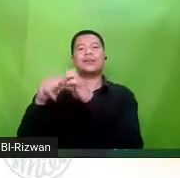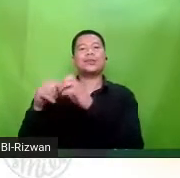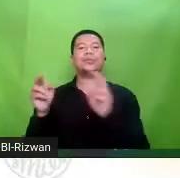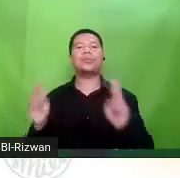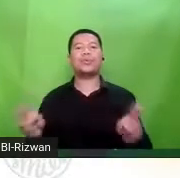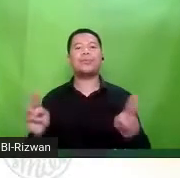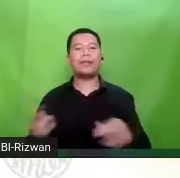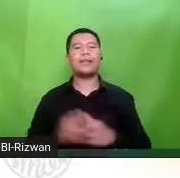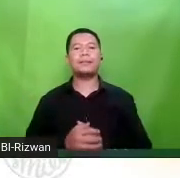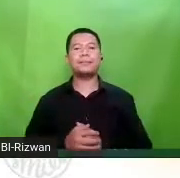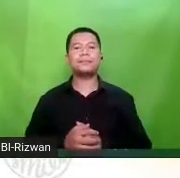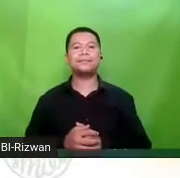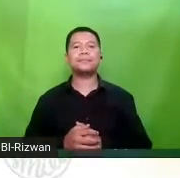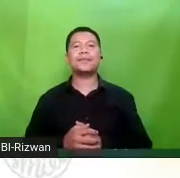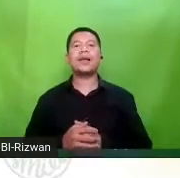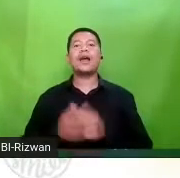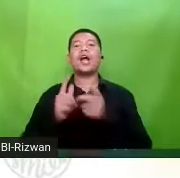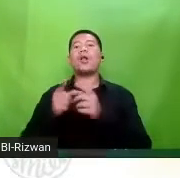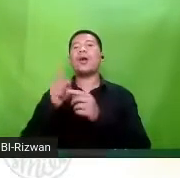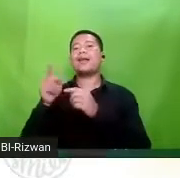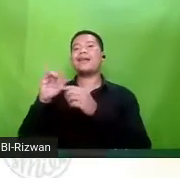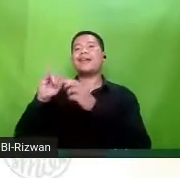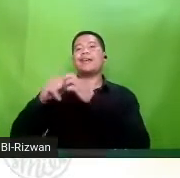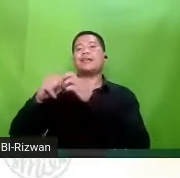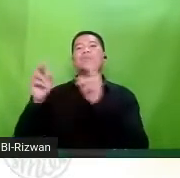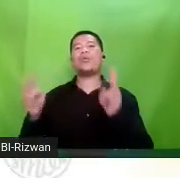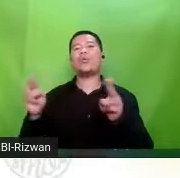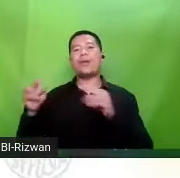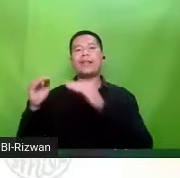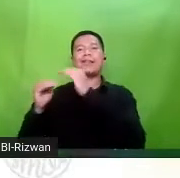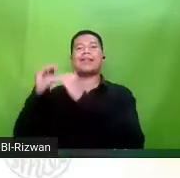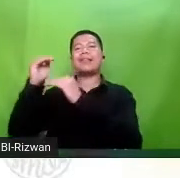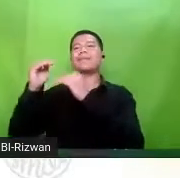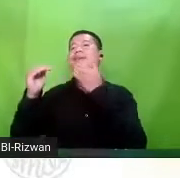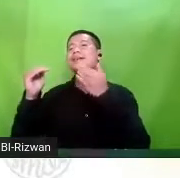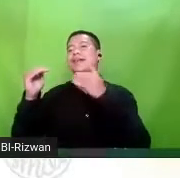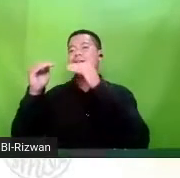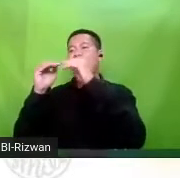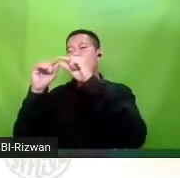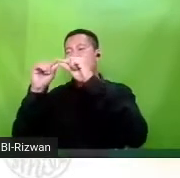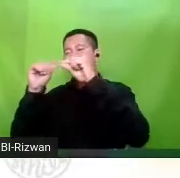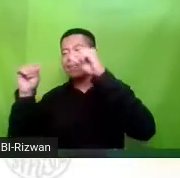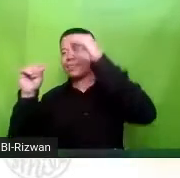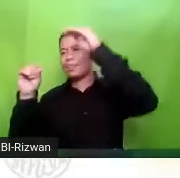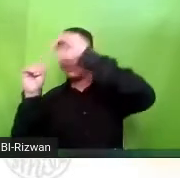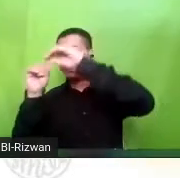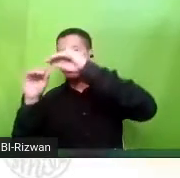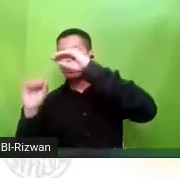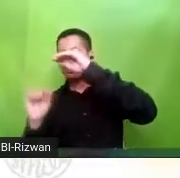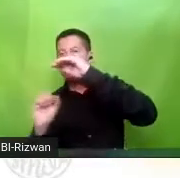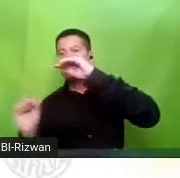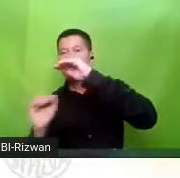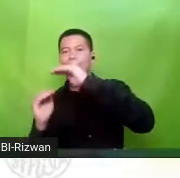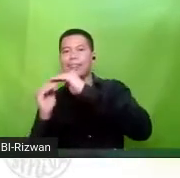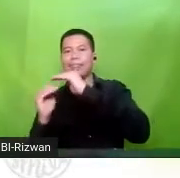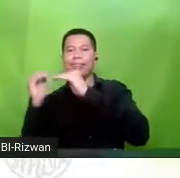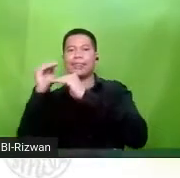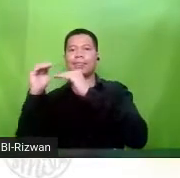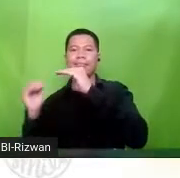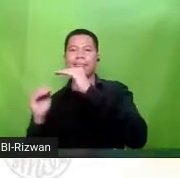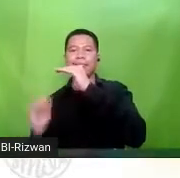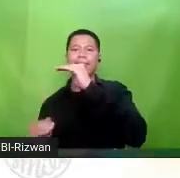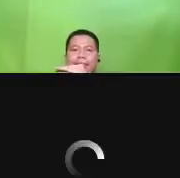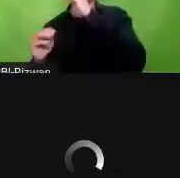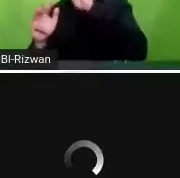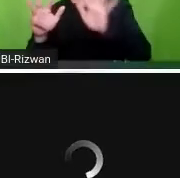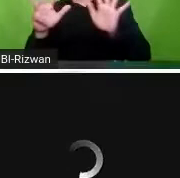Ya, kalaupun ada di posisi IQ normal biasanya dekat ke batas bawah IQ normal, ya dekat ke angka 90. Ya, baik,